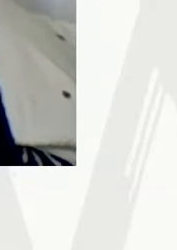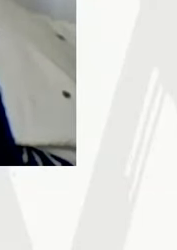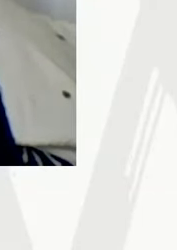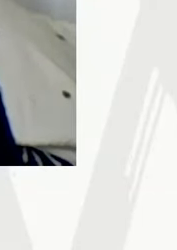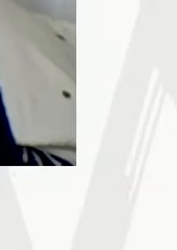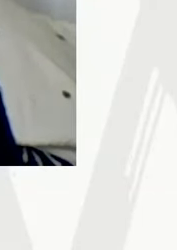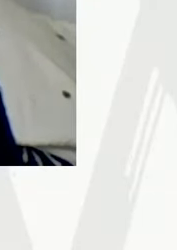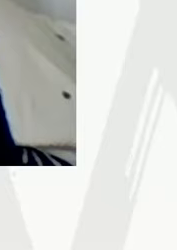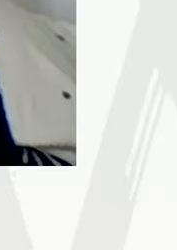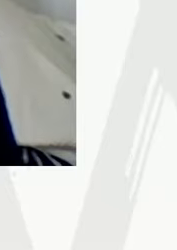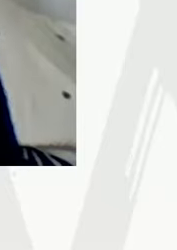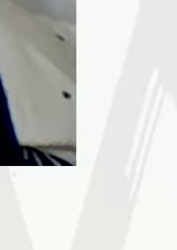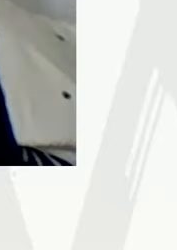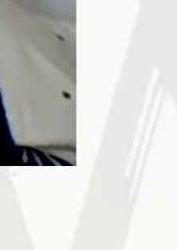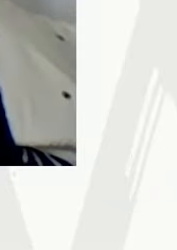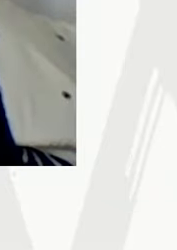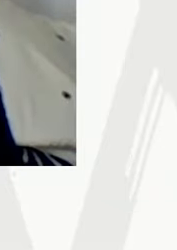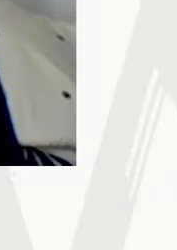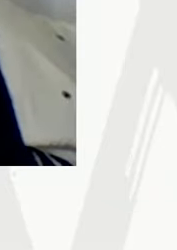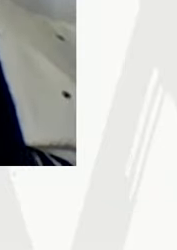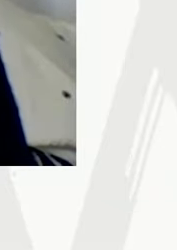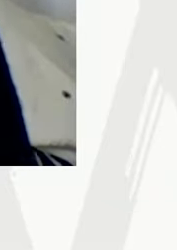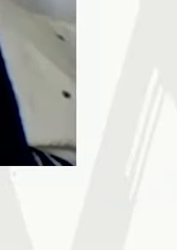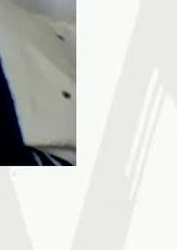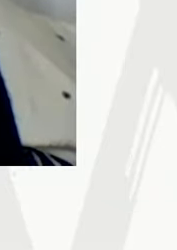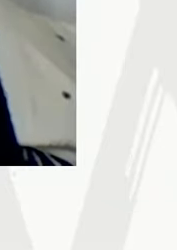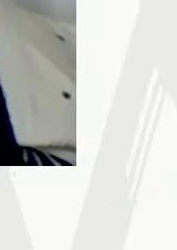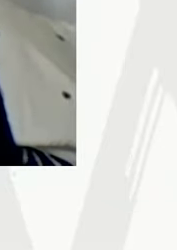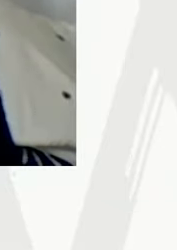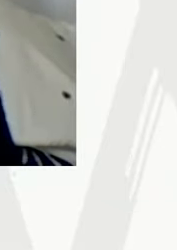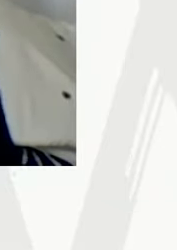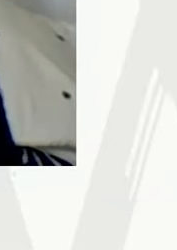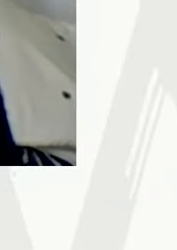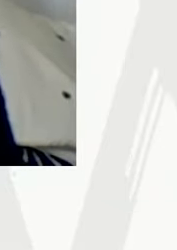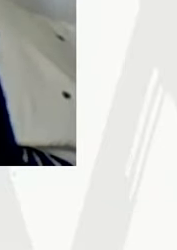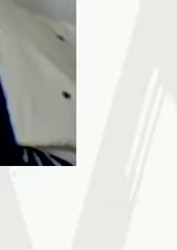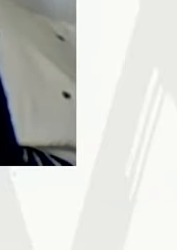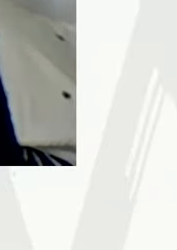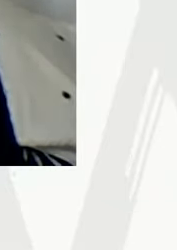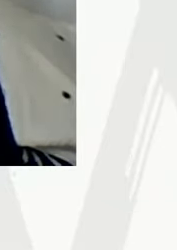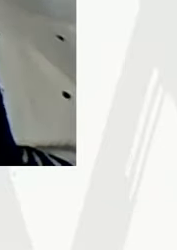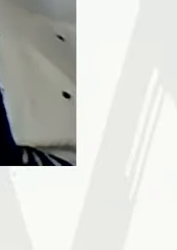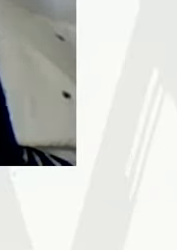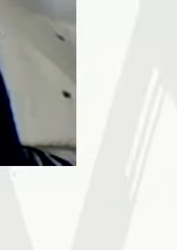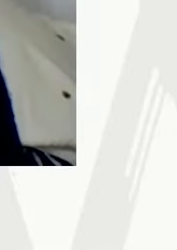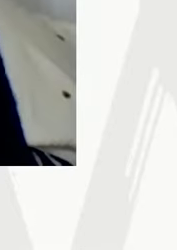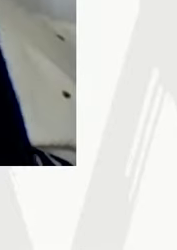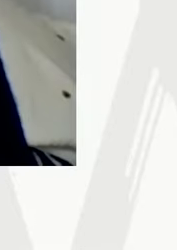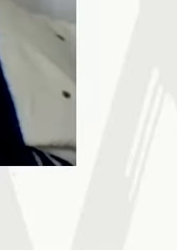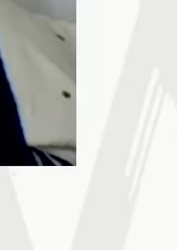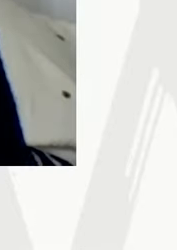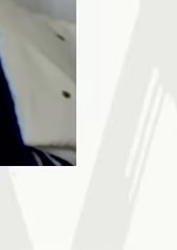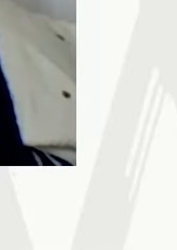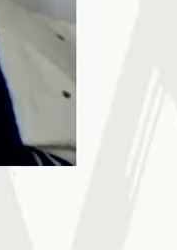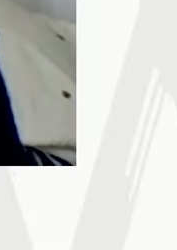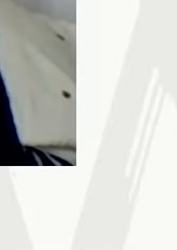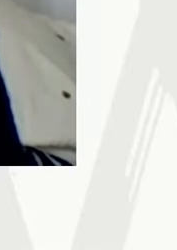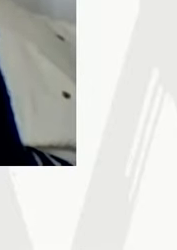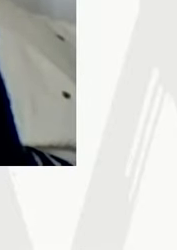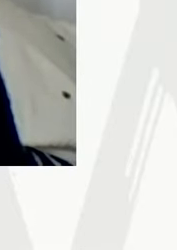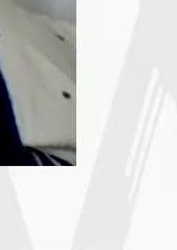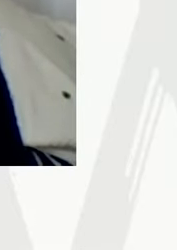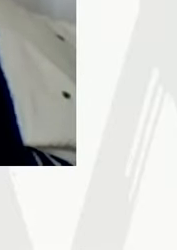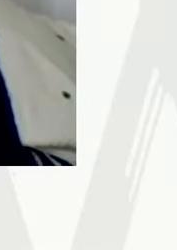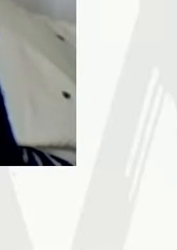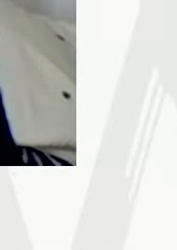enfant devienne un adulte libre et responsable, ou s'il est possible